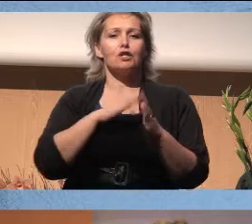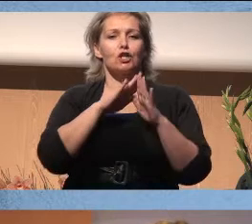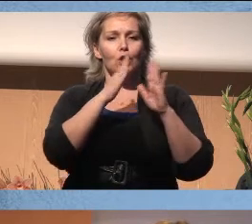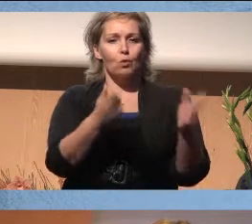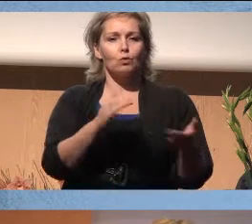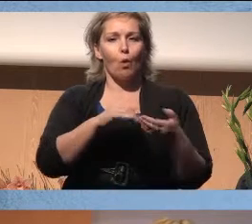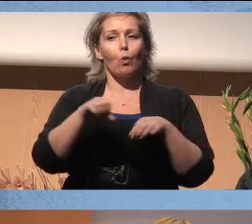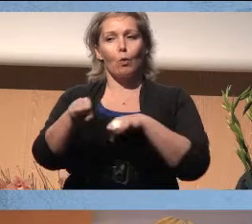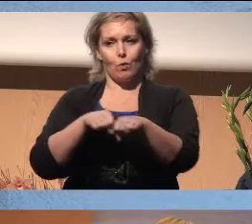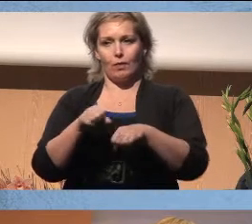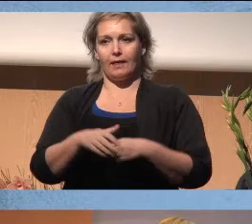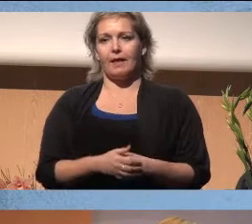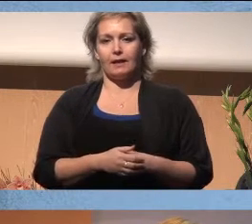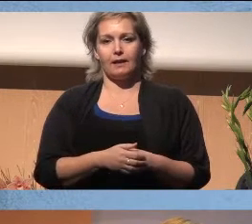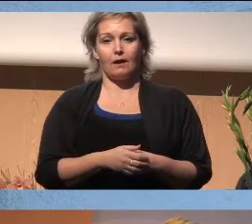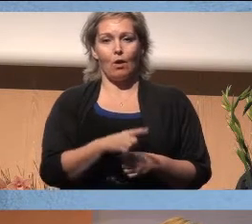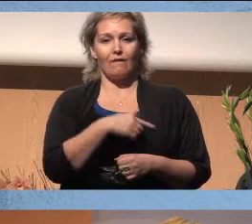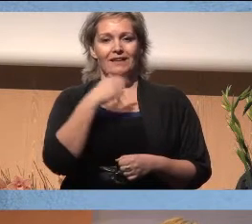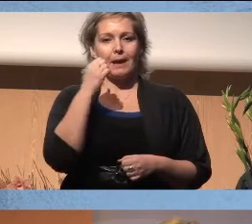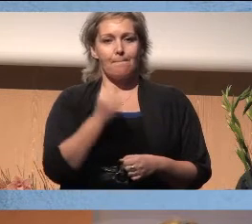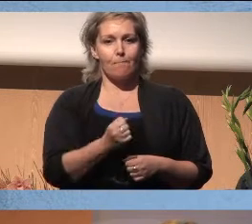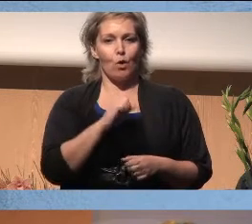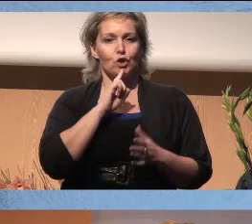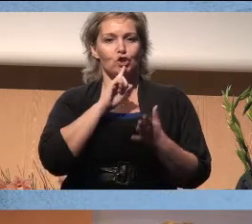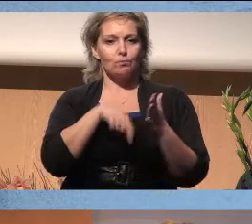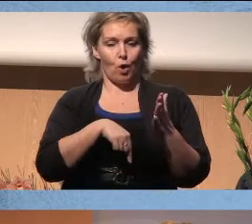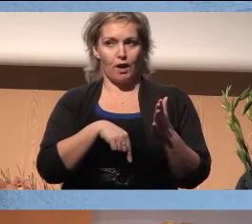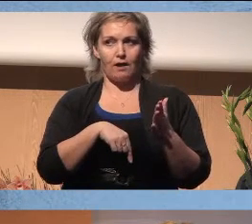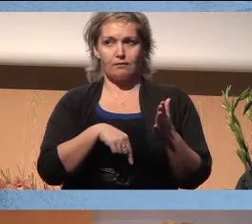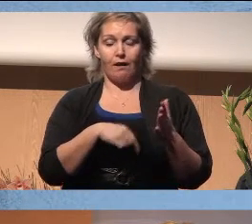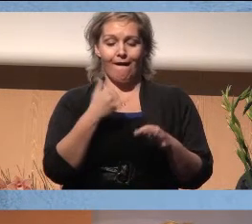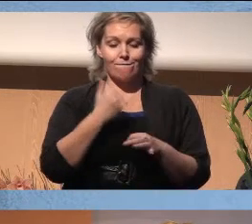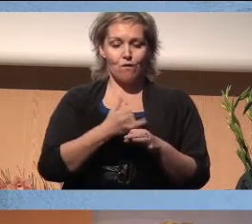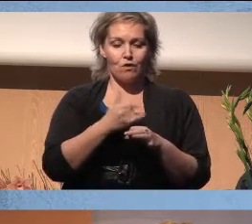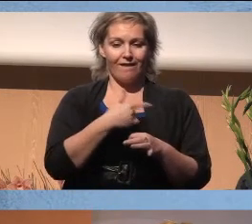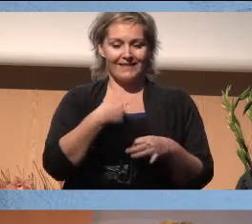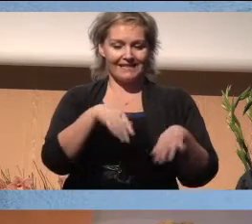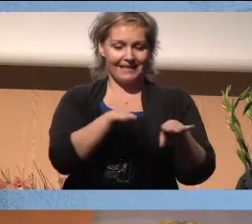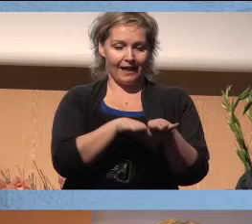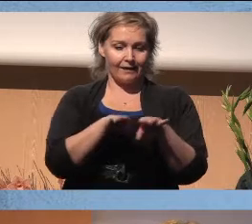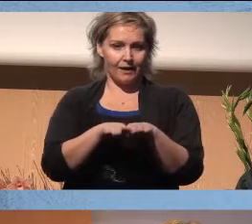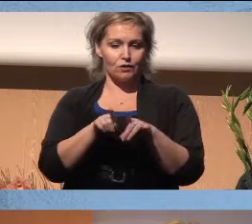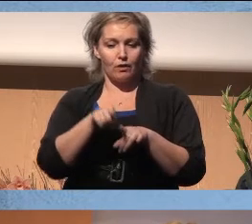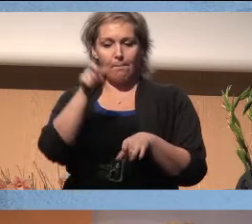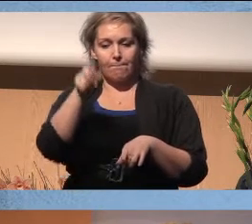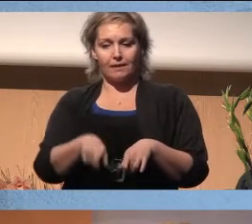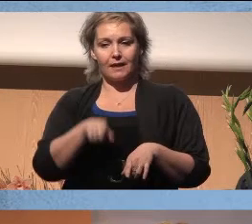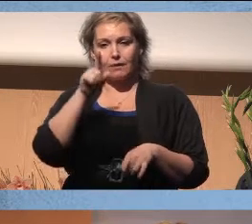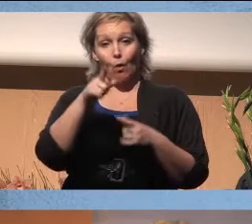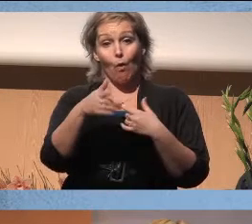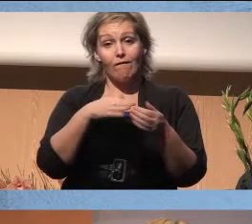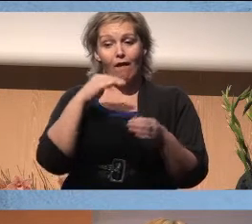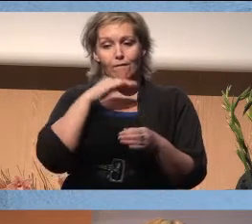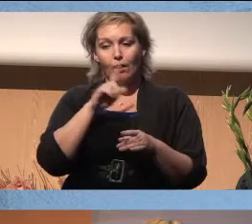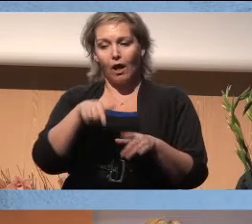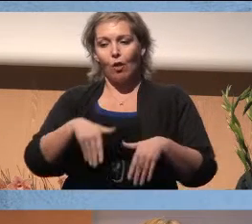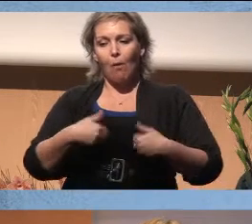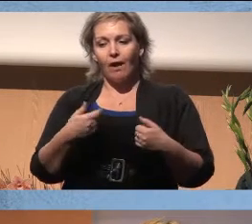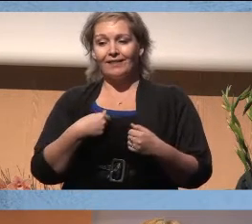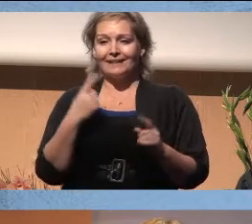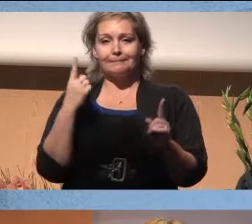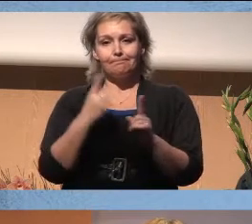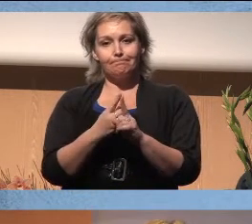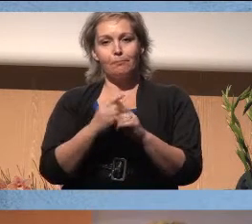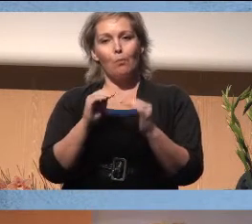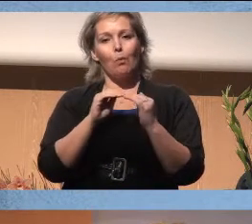sykehus og kommuner. Og vi må jo spørre, hvordan legger vi til rette for at pasienter og fagfolk opplever at de